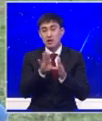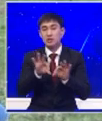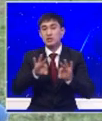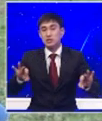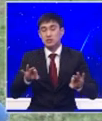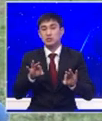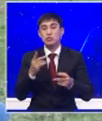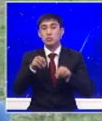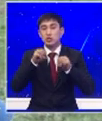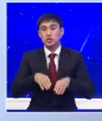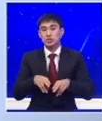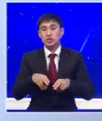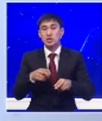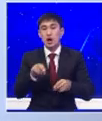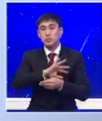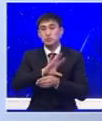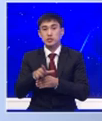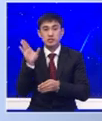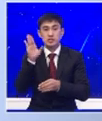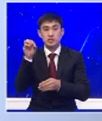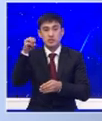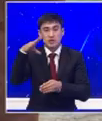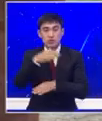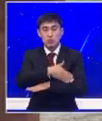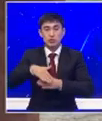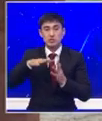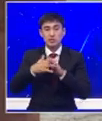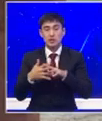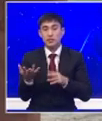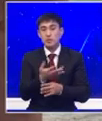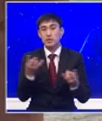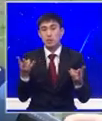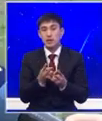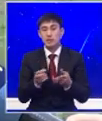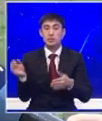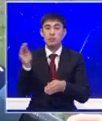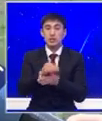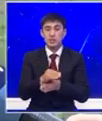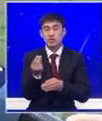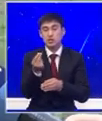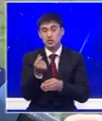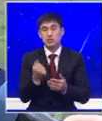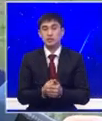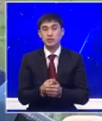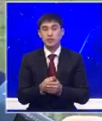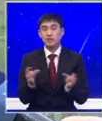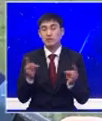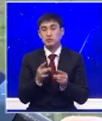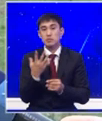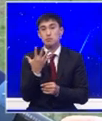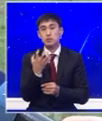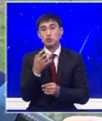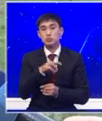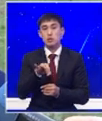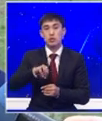решить эту проблему окончательно и обеспечить светом все улицы села, нам необходимы были дополнительные денежные средства в размере около